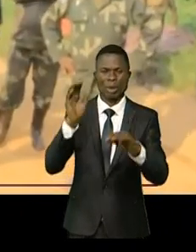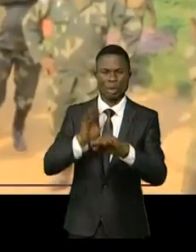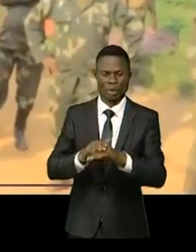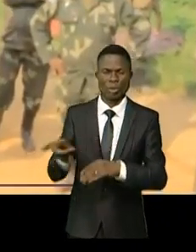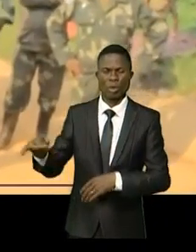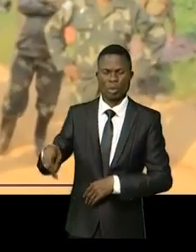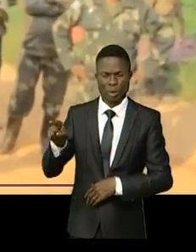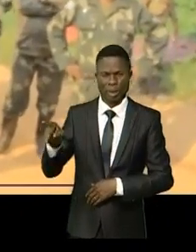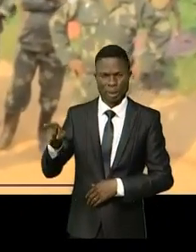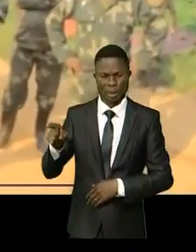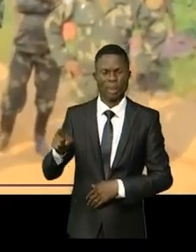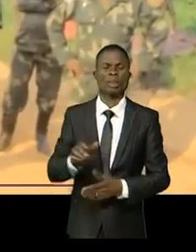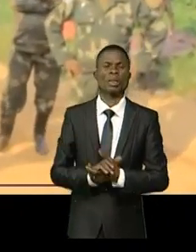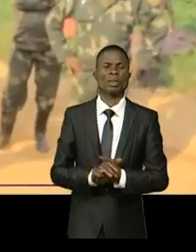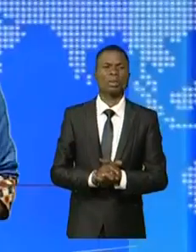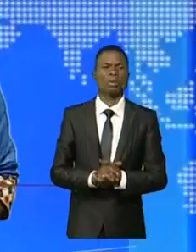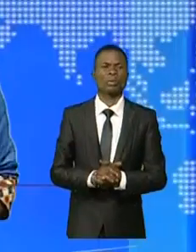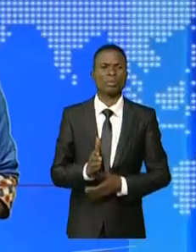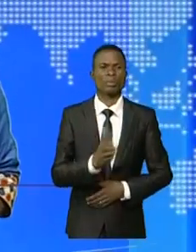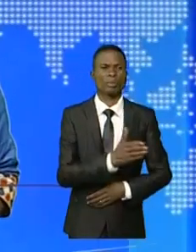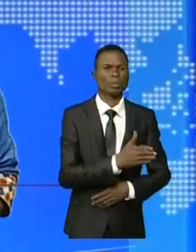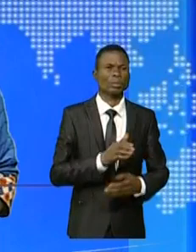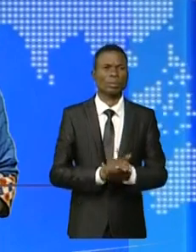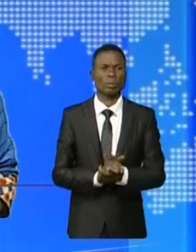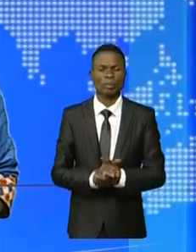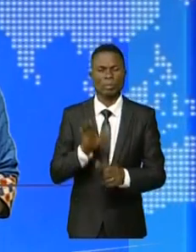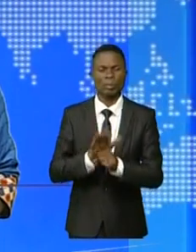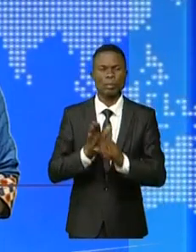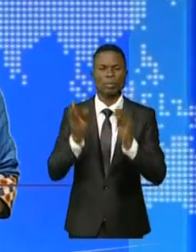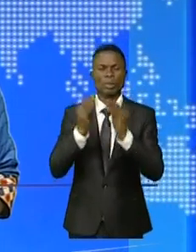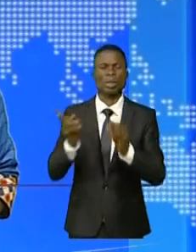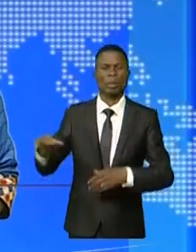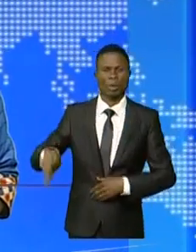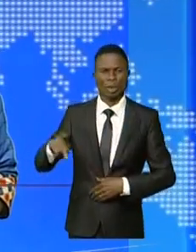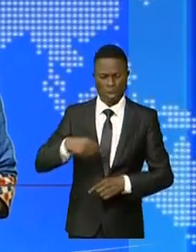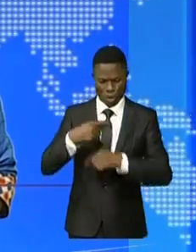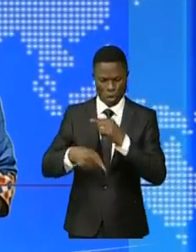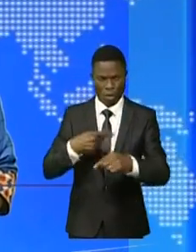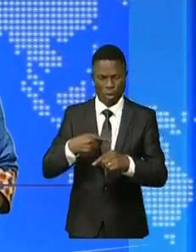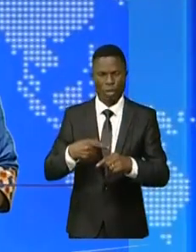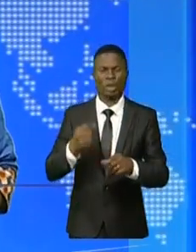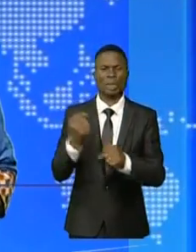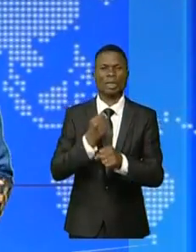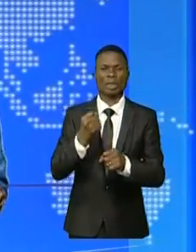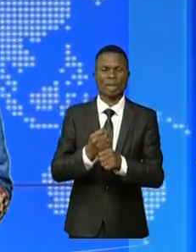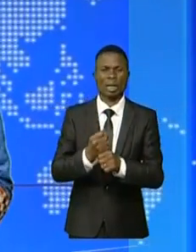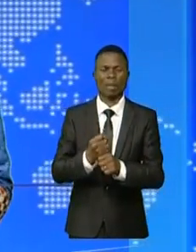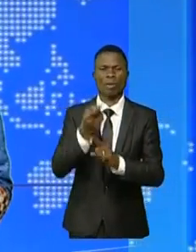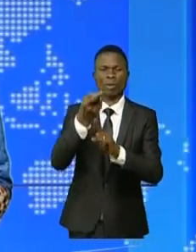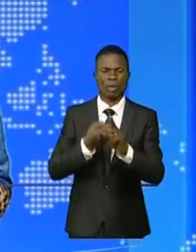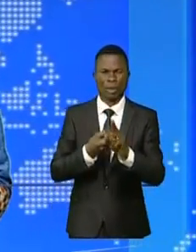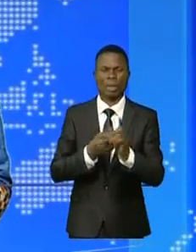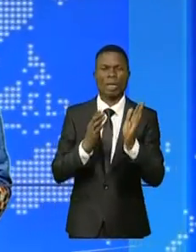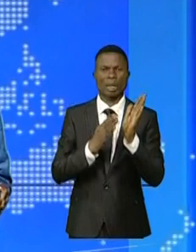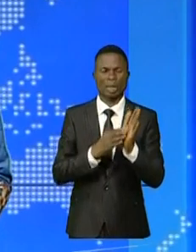cette période de l'état de siège. Plusieurs assemblées provinciales ont procédé à l'ouverture de la session ordinaire du